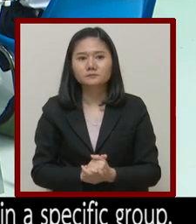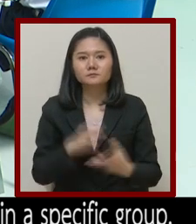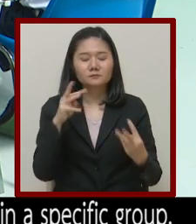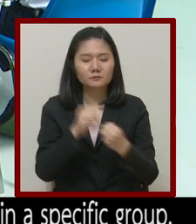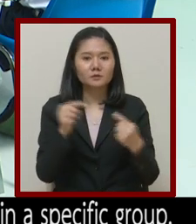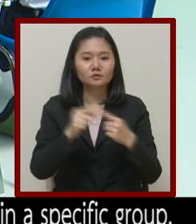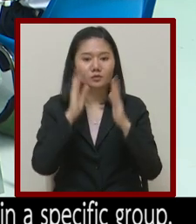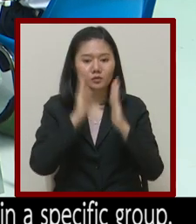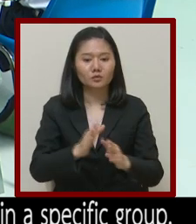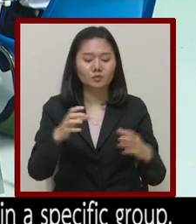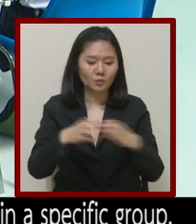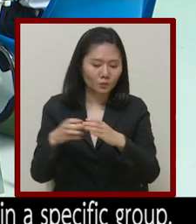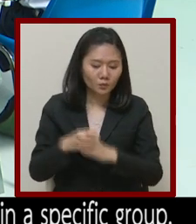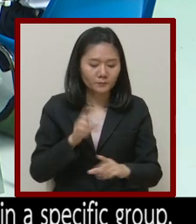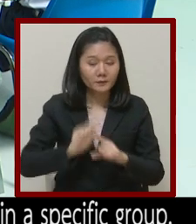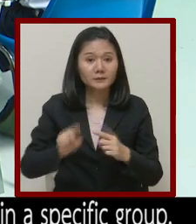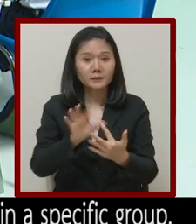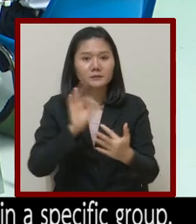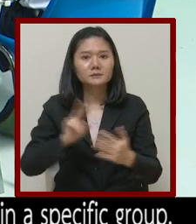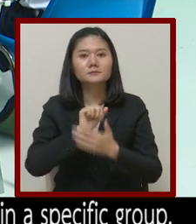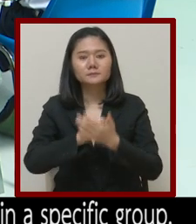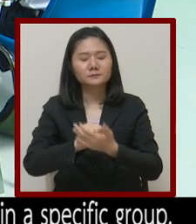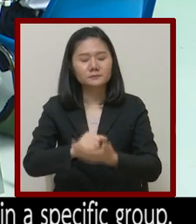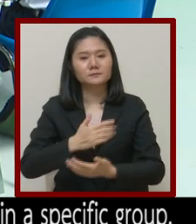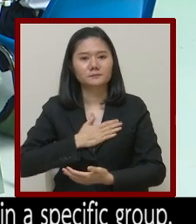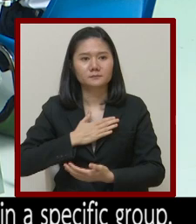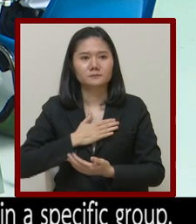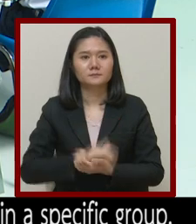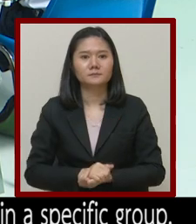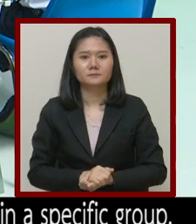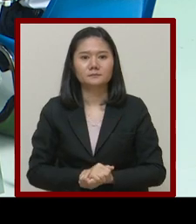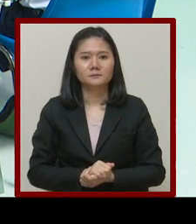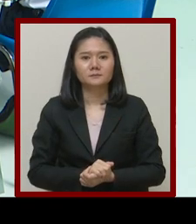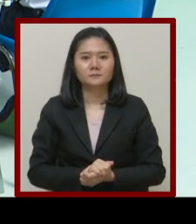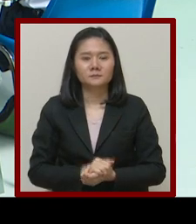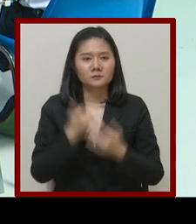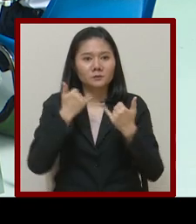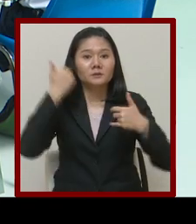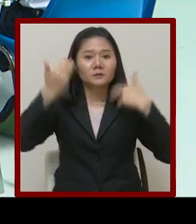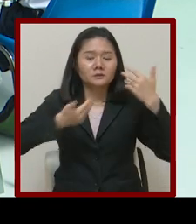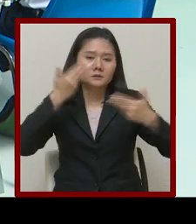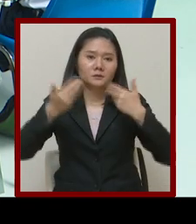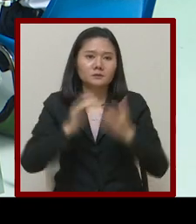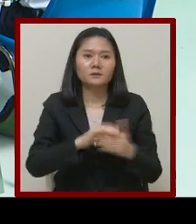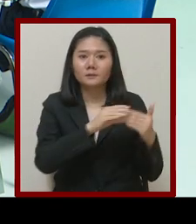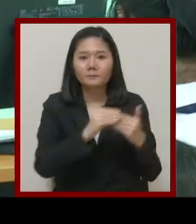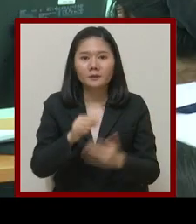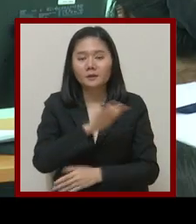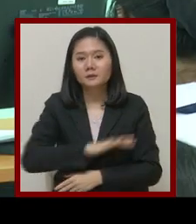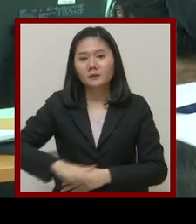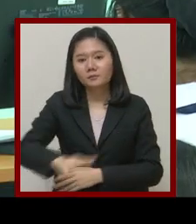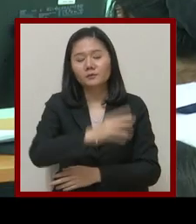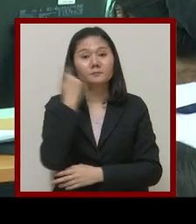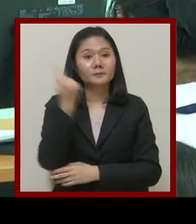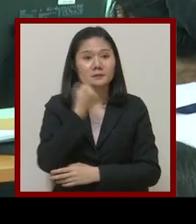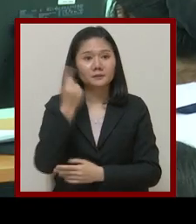เหมาะกับลูกค้าแต่ละกลุ่มที่เขาจะเลือกมาใช้บริการกับเรานะคะเดี๋ยวครูจะมีกิจกรรมพาพวกเราไปทัศ